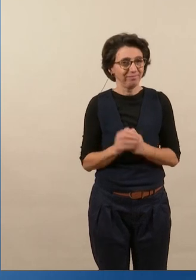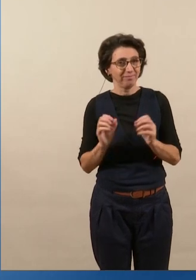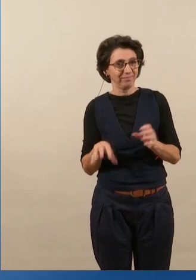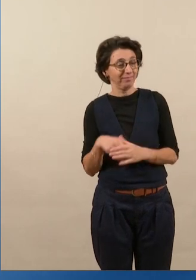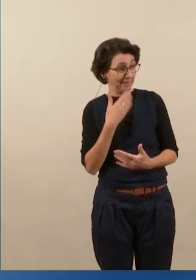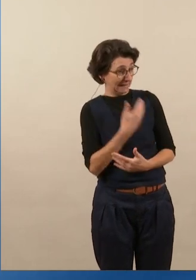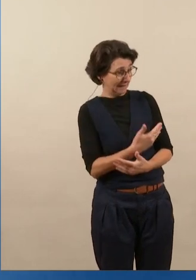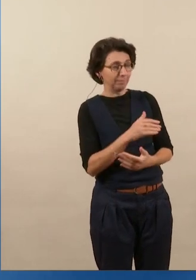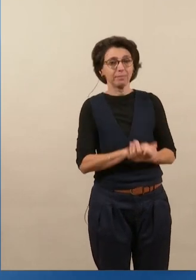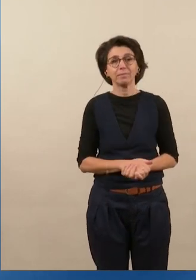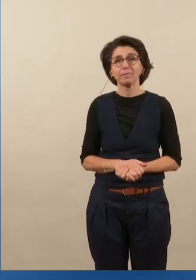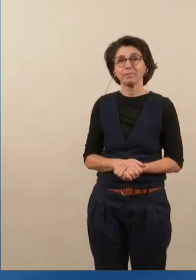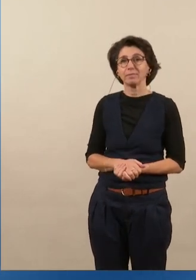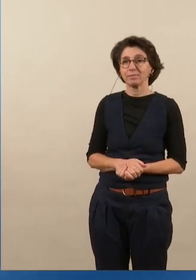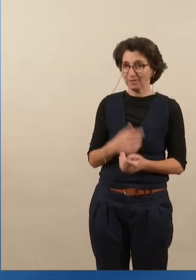donc ça